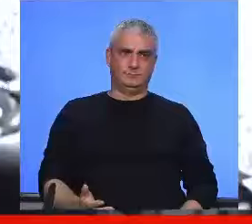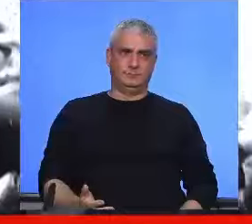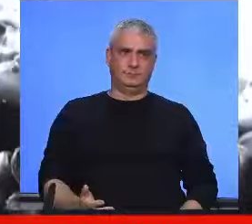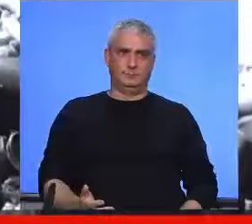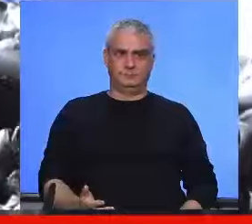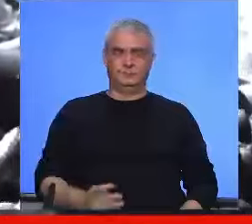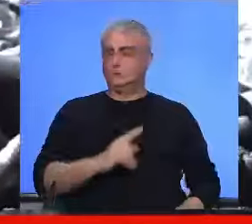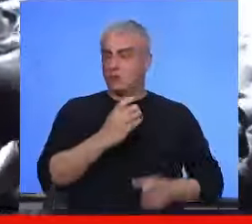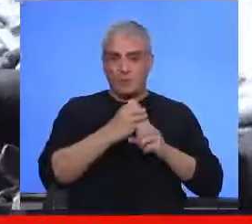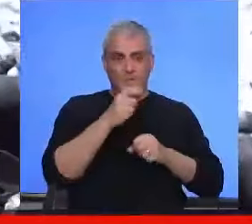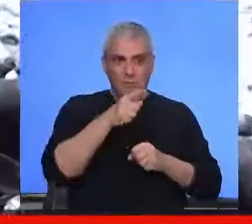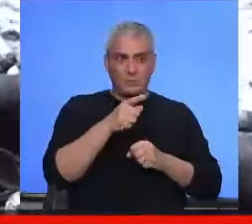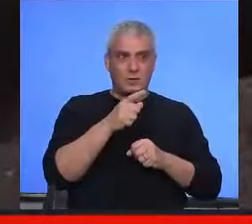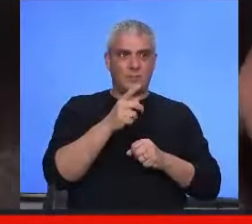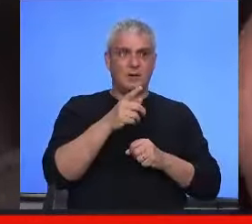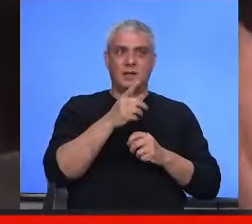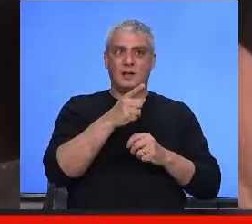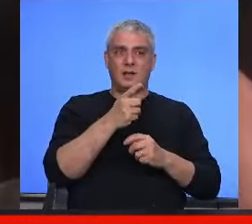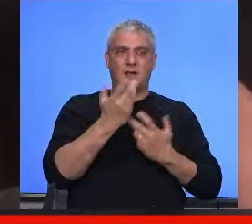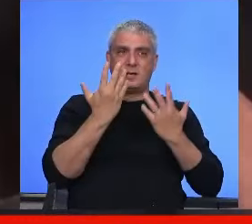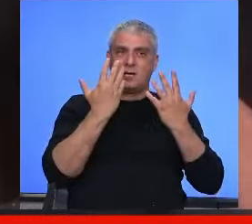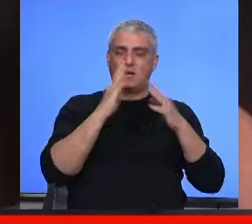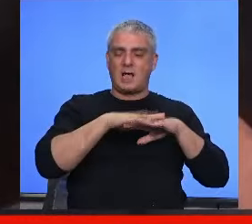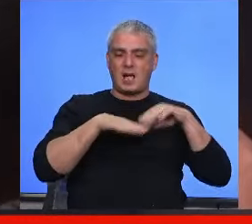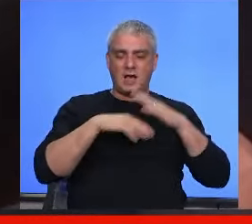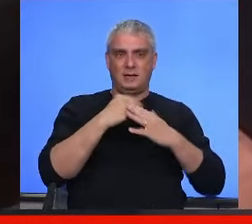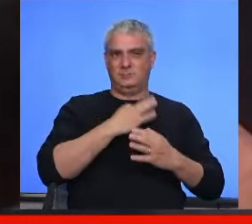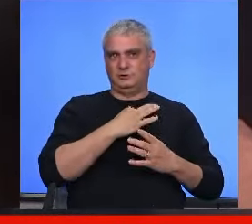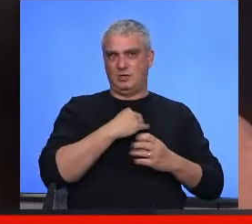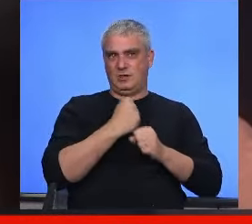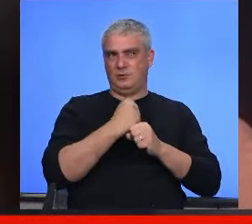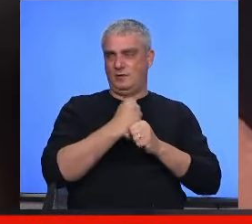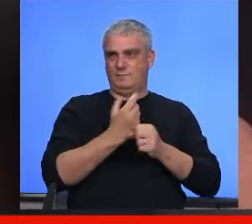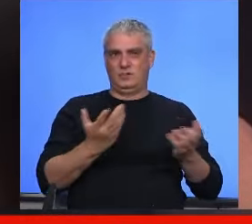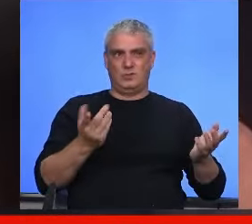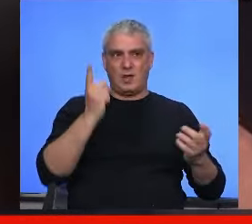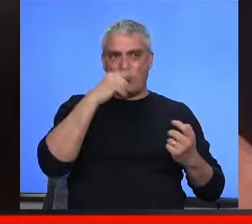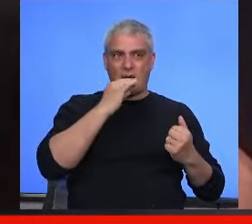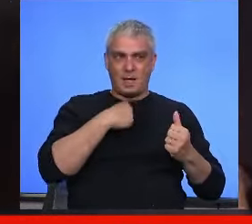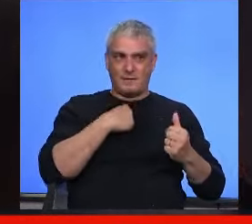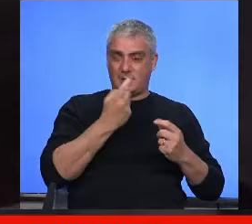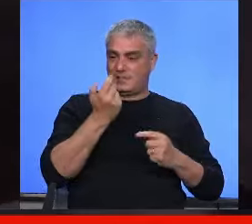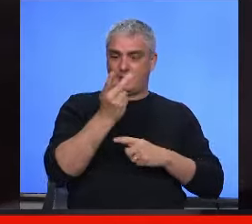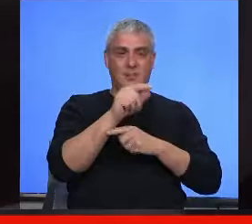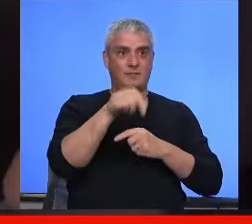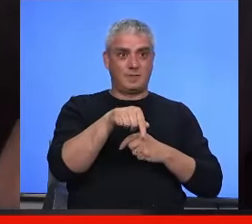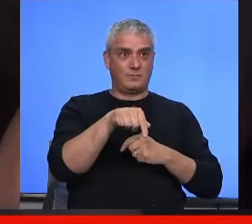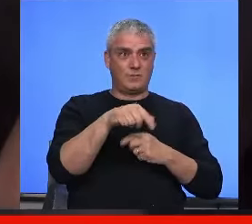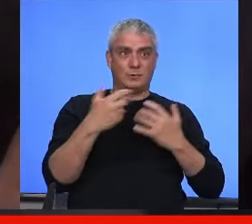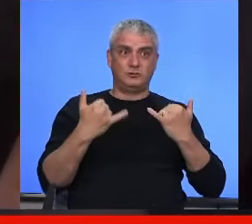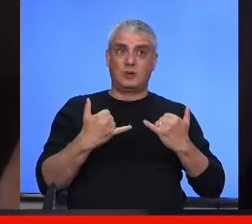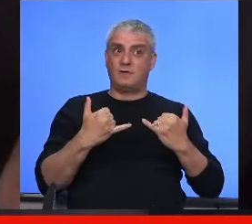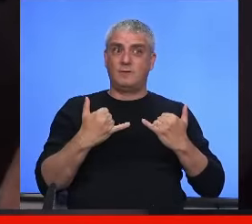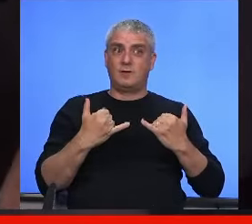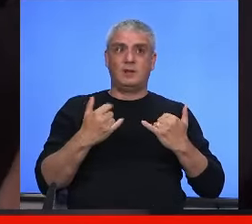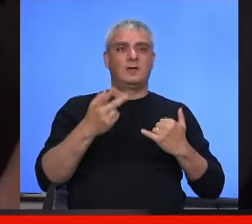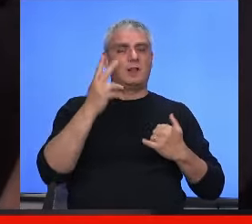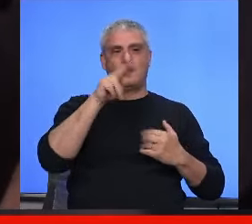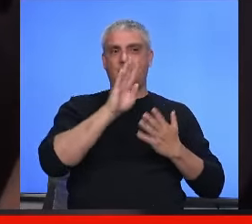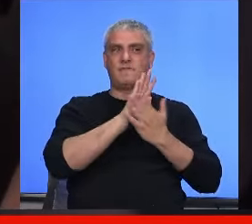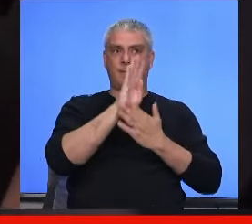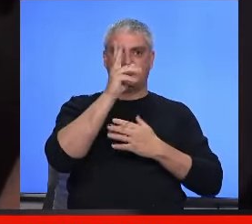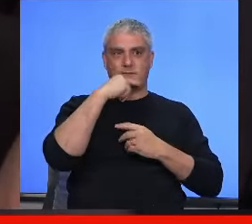כל בקבוק ובקבוק ביקב הזה, ב-10 אצבעות, מאבא שלי שכמעט נהרג פה. עכשיו?